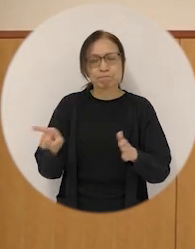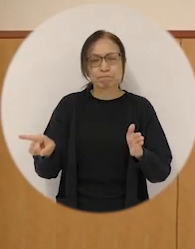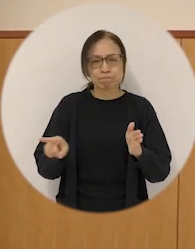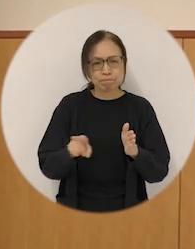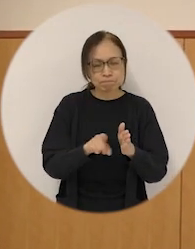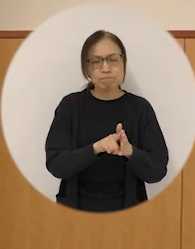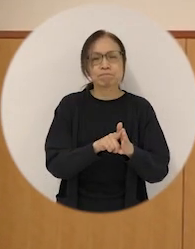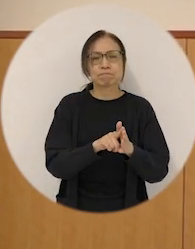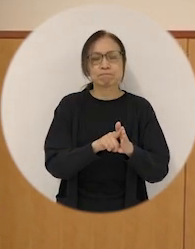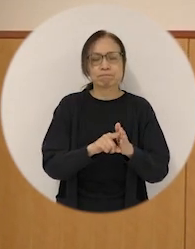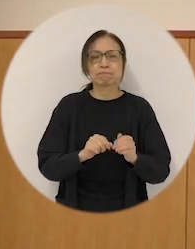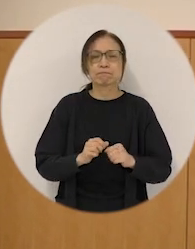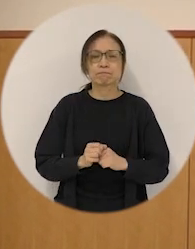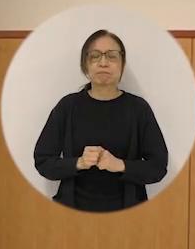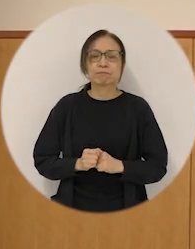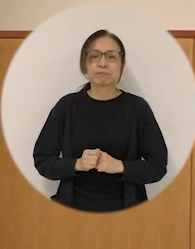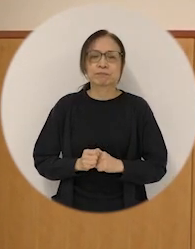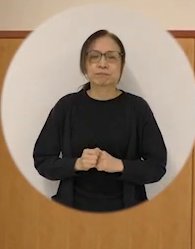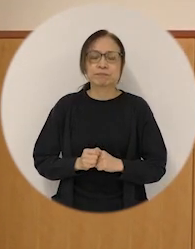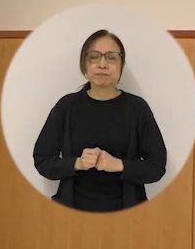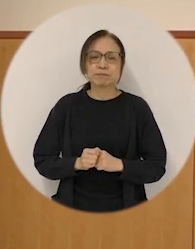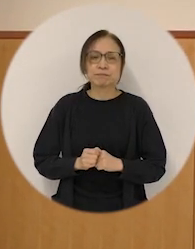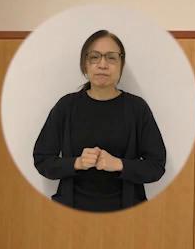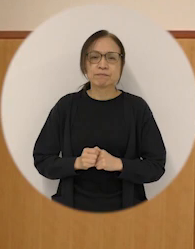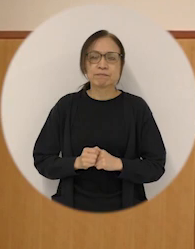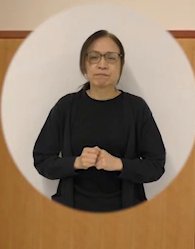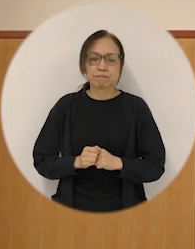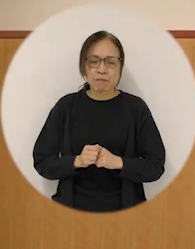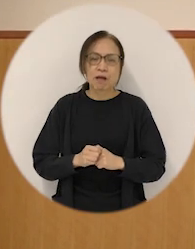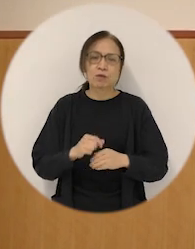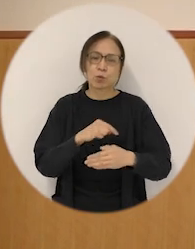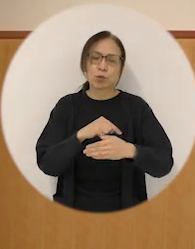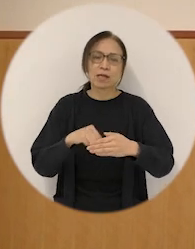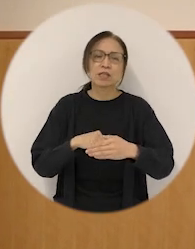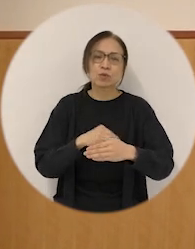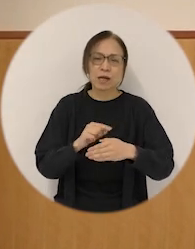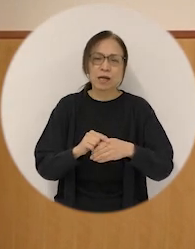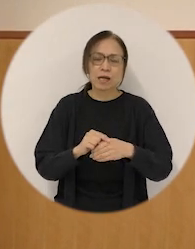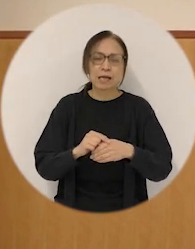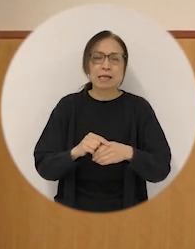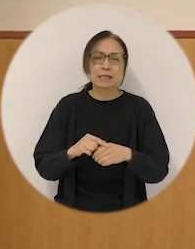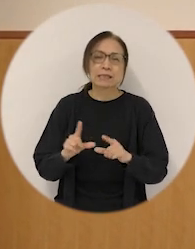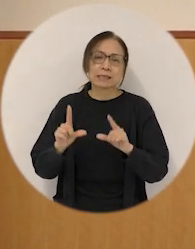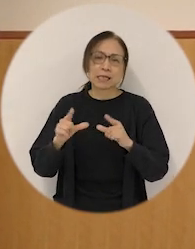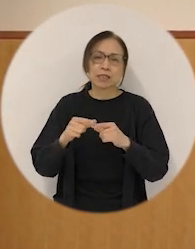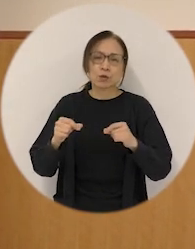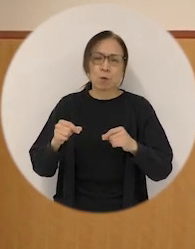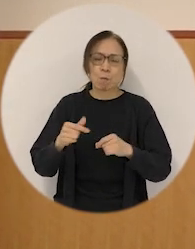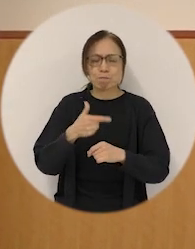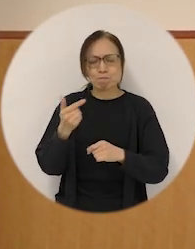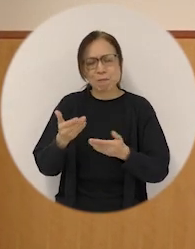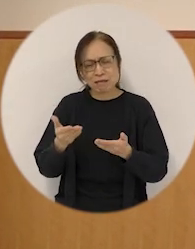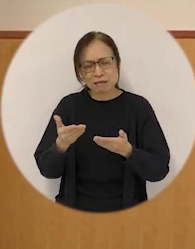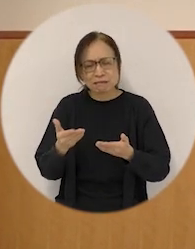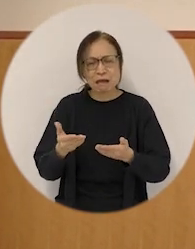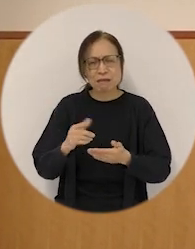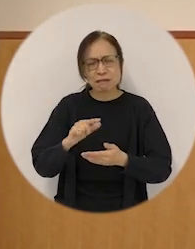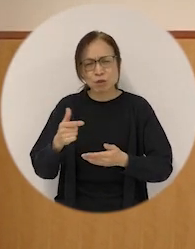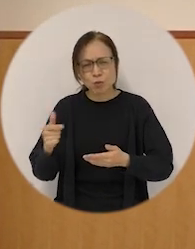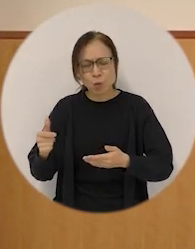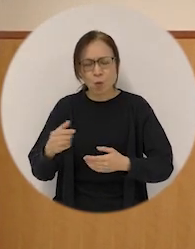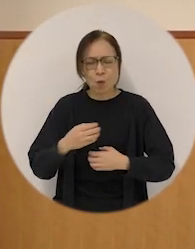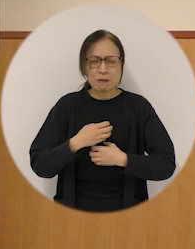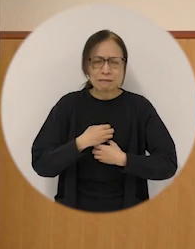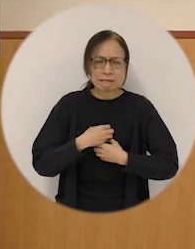取り組む中でですね、中にはその東日本大震災はじめさまざまな危機的状況